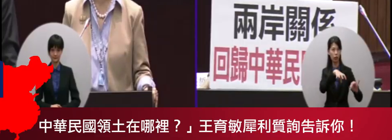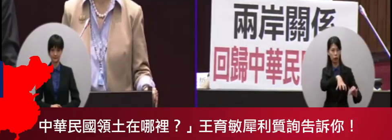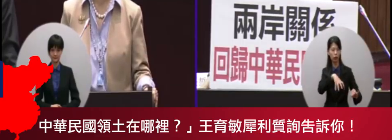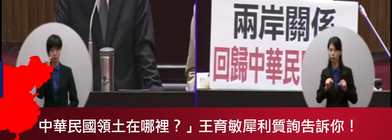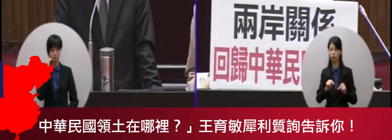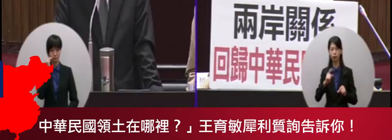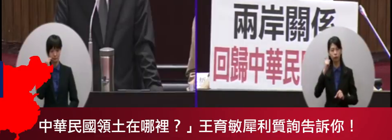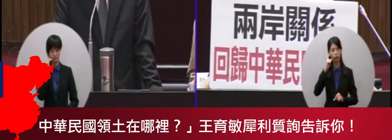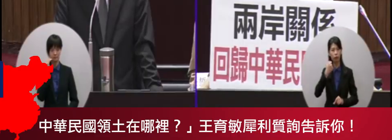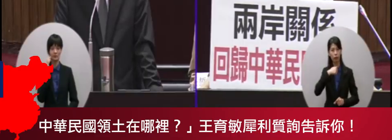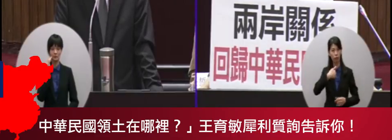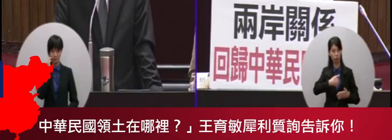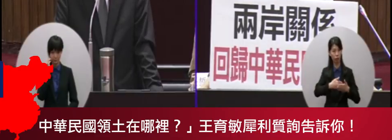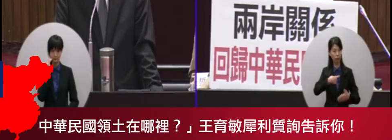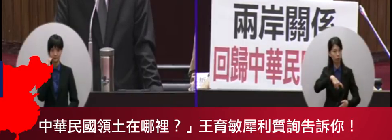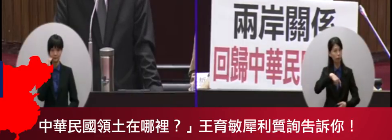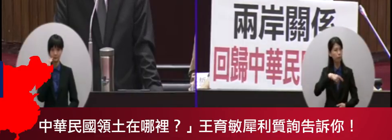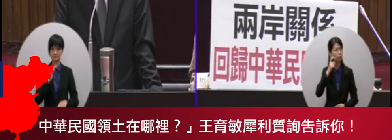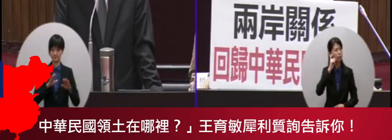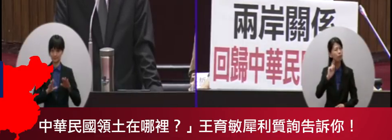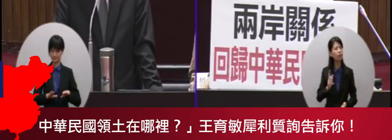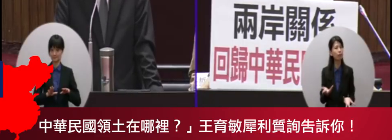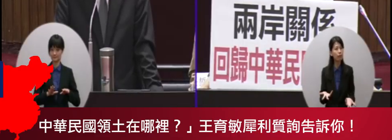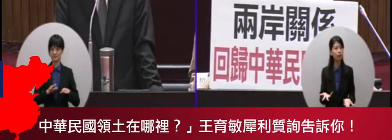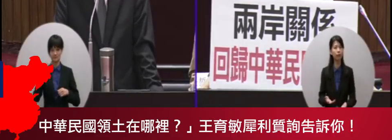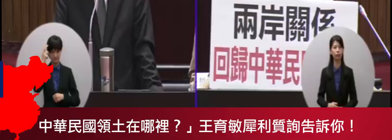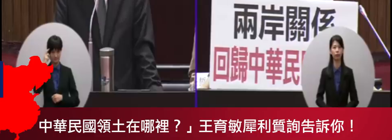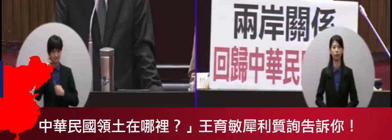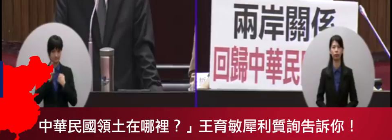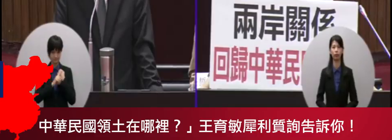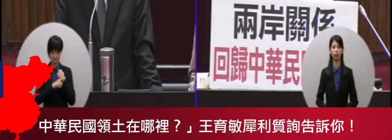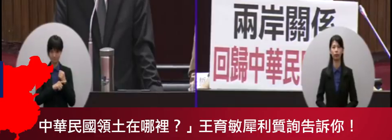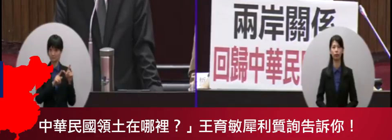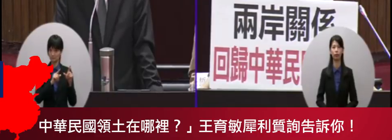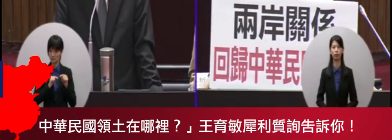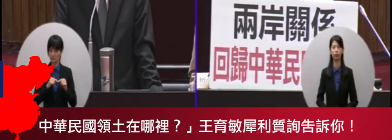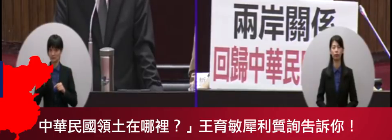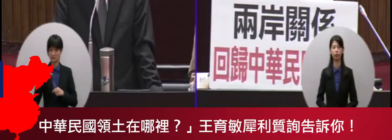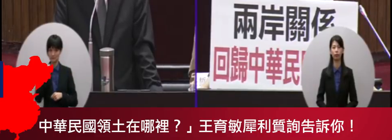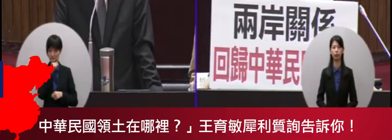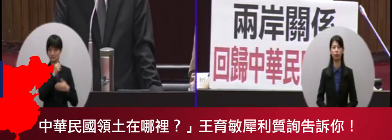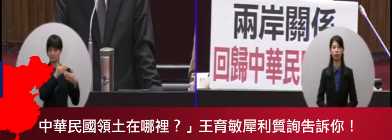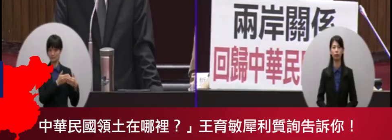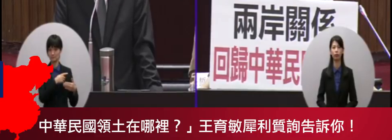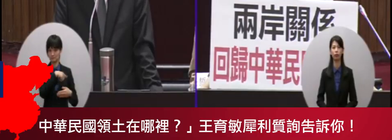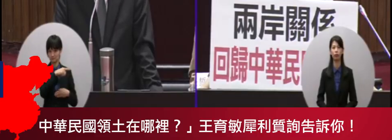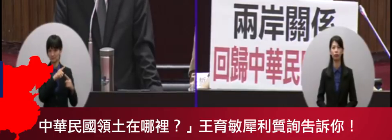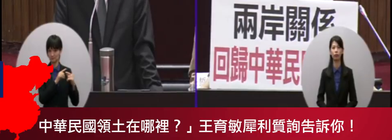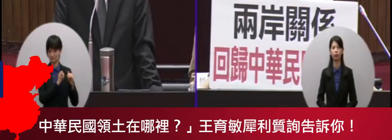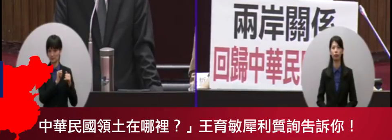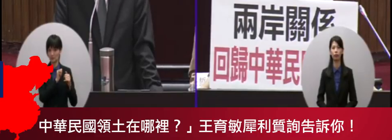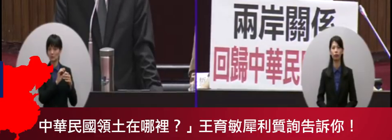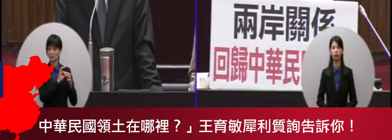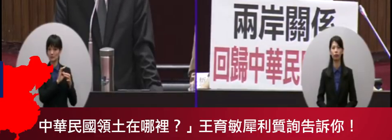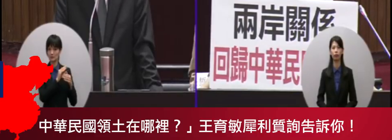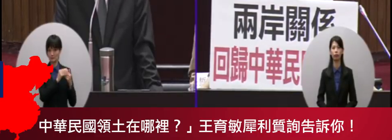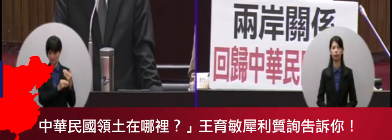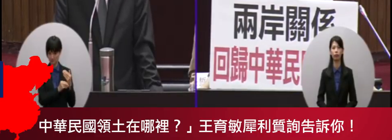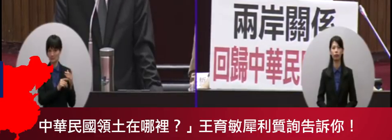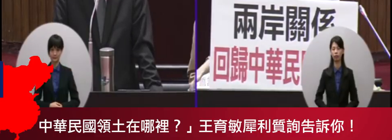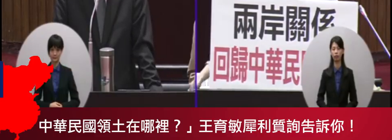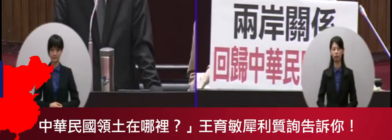关系。 如果依照这个目前的宪法跟两岸人民关系条例，你的确如你所